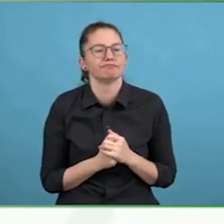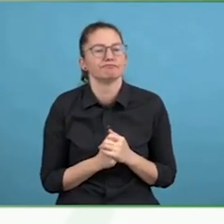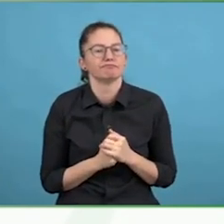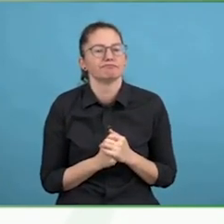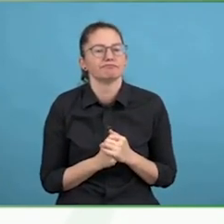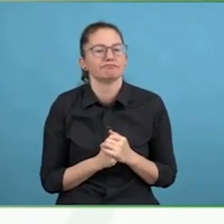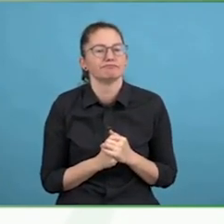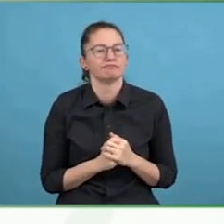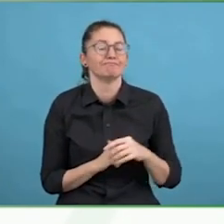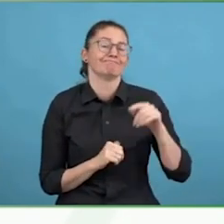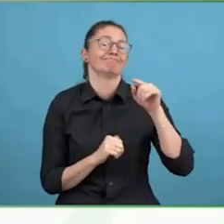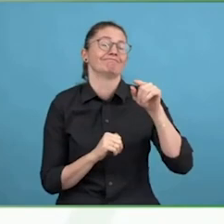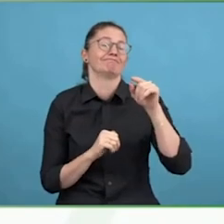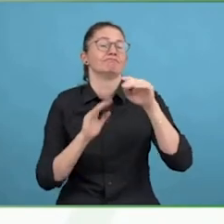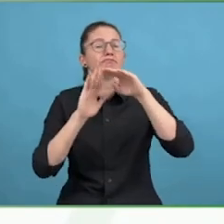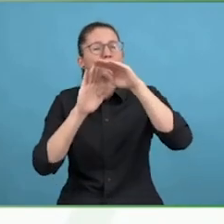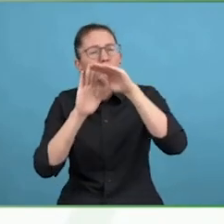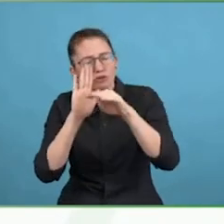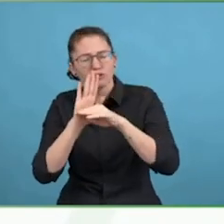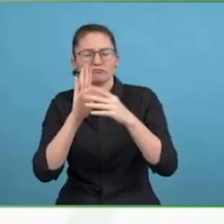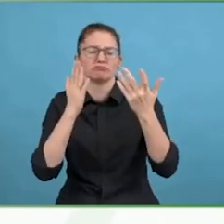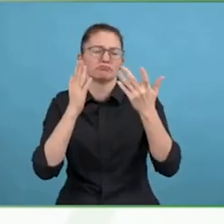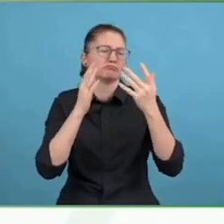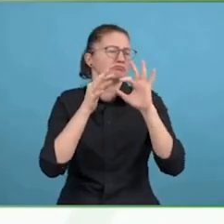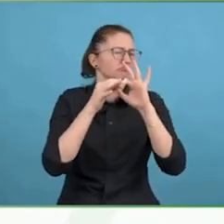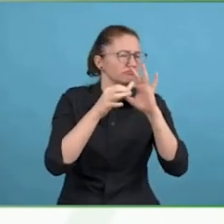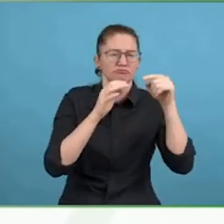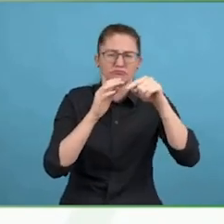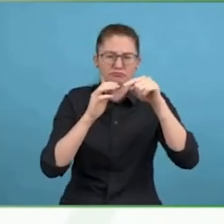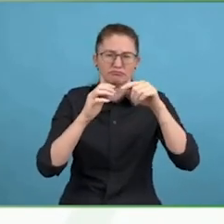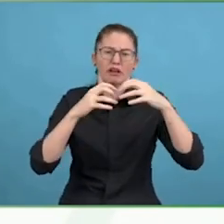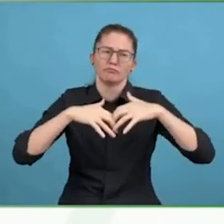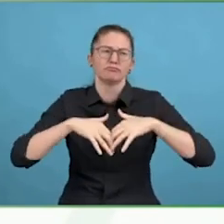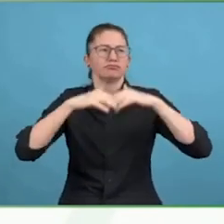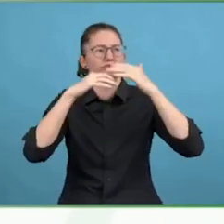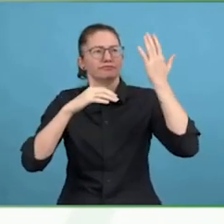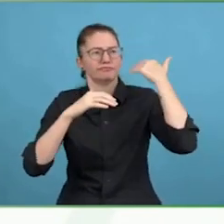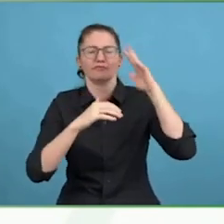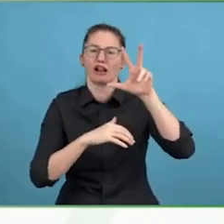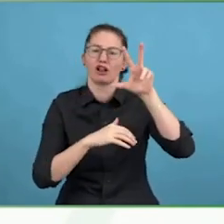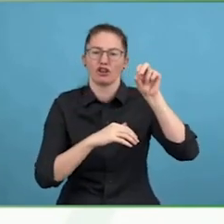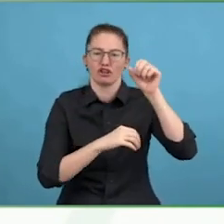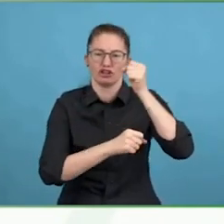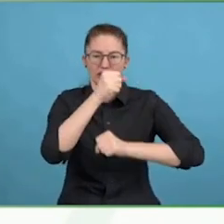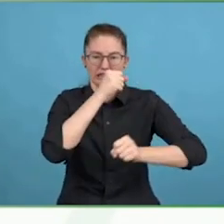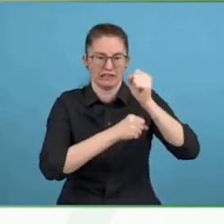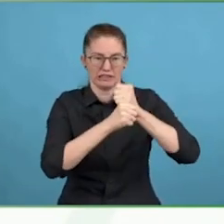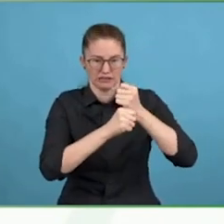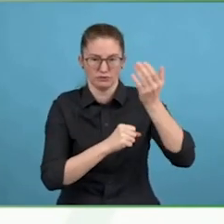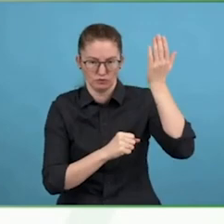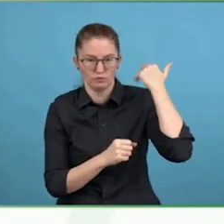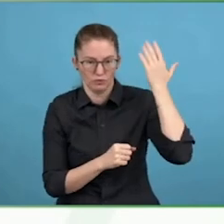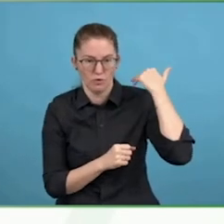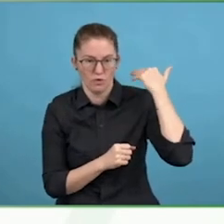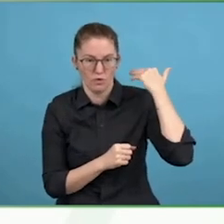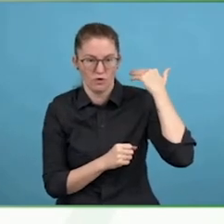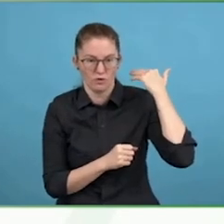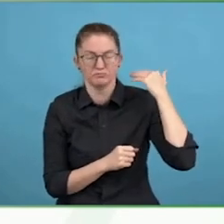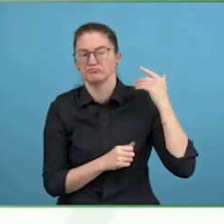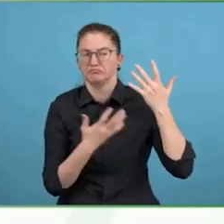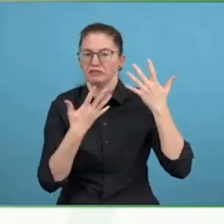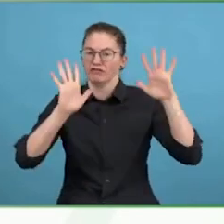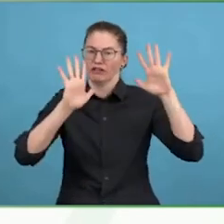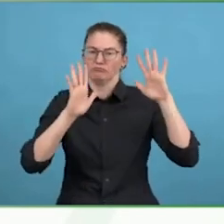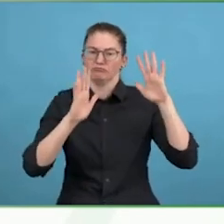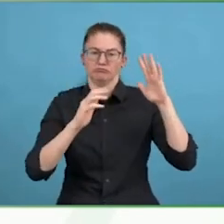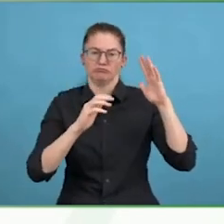was convention بین المللی افراد دارای معلولیت هست. And Iran is also a member of the International